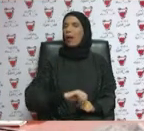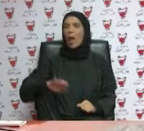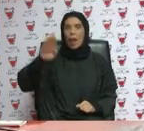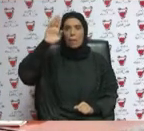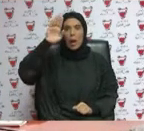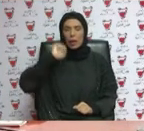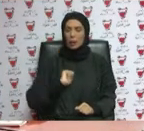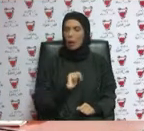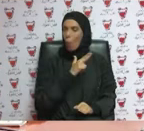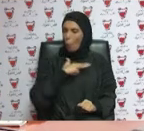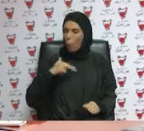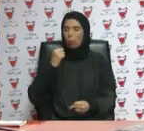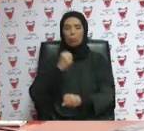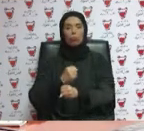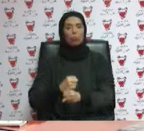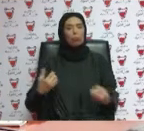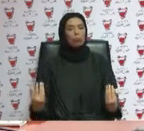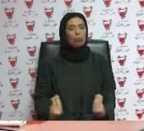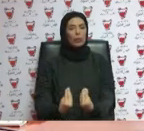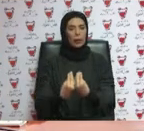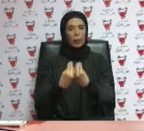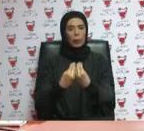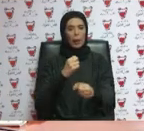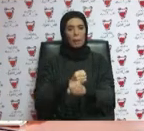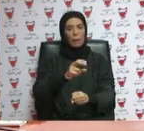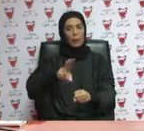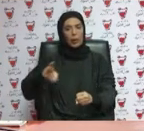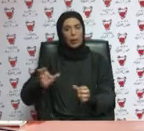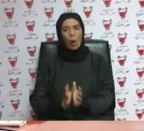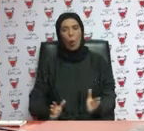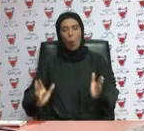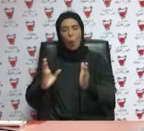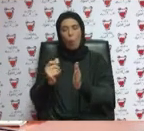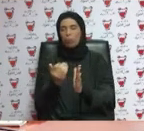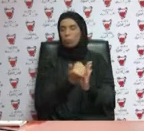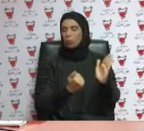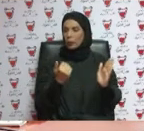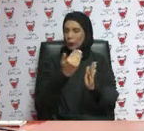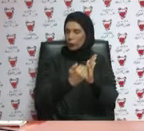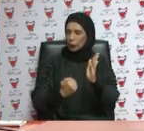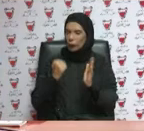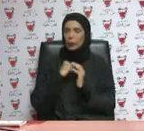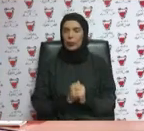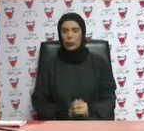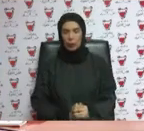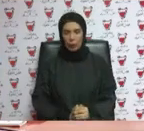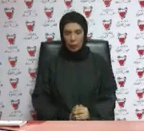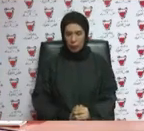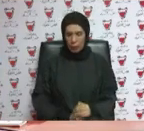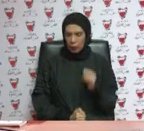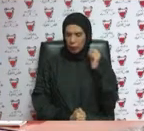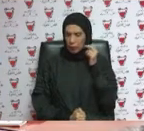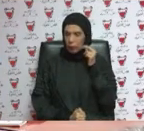عمل الحكومة ولا في مشاريع القوانين والحزمة الاقتصادية اللي مشروع القانون الماثل أمامنا